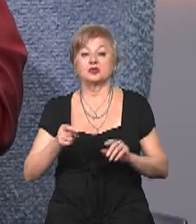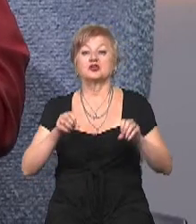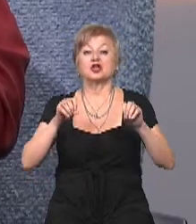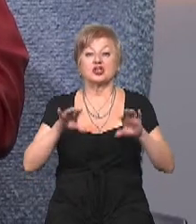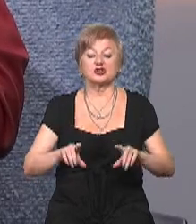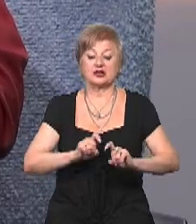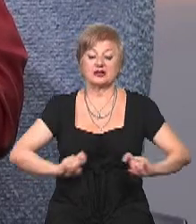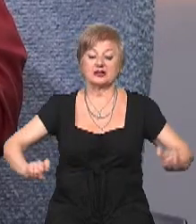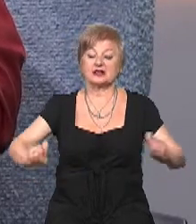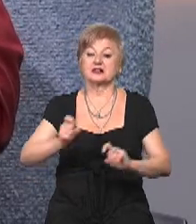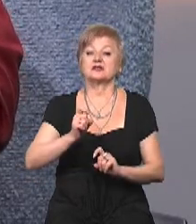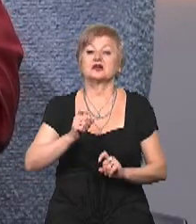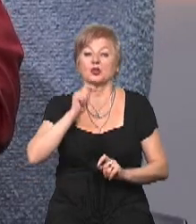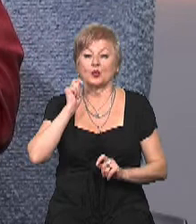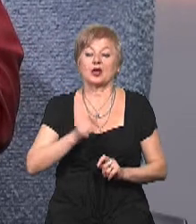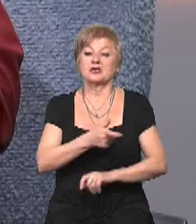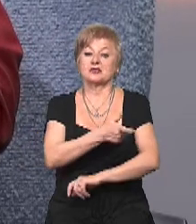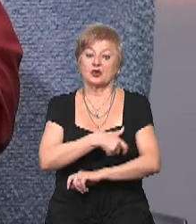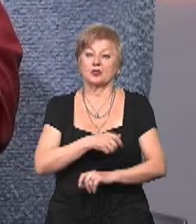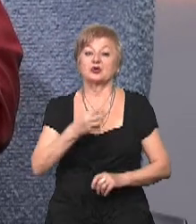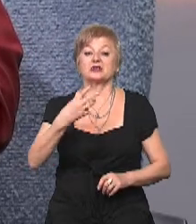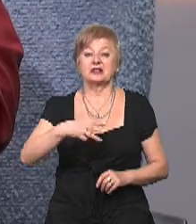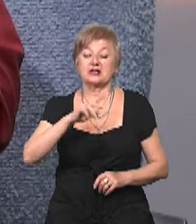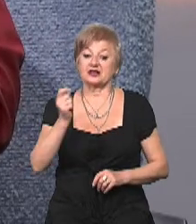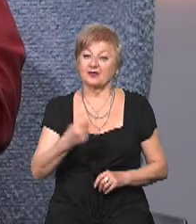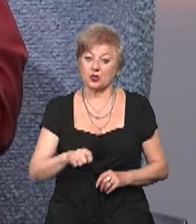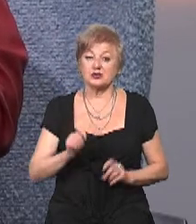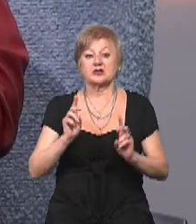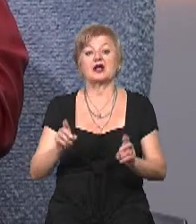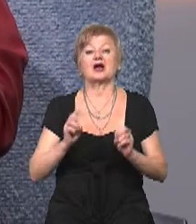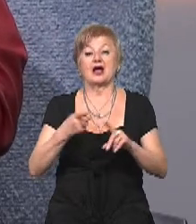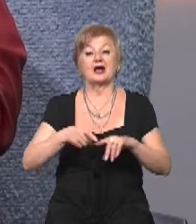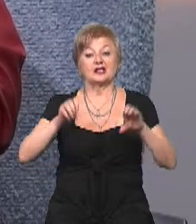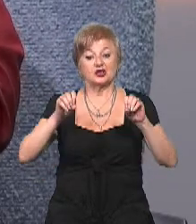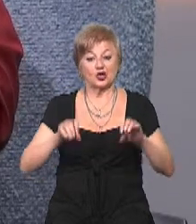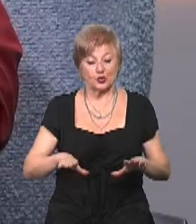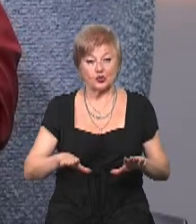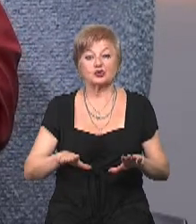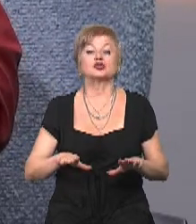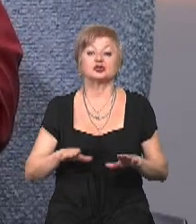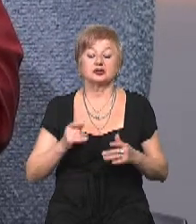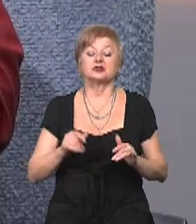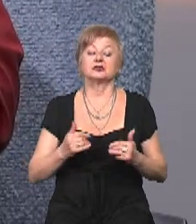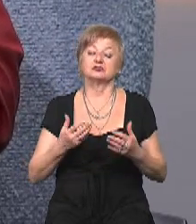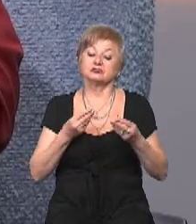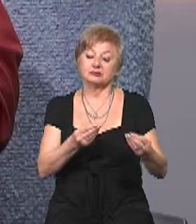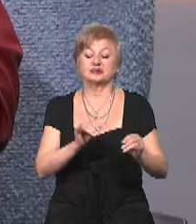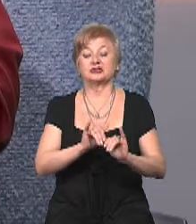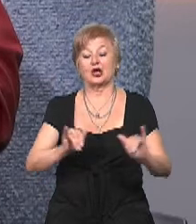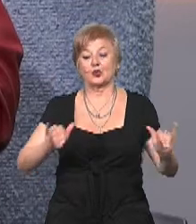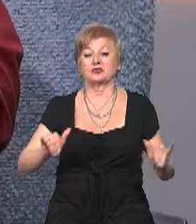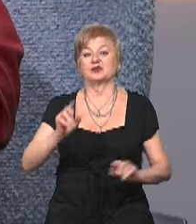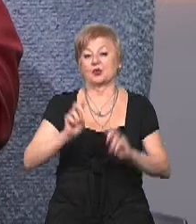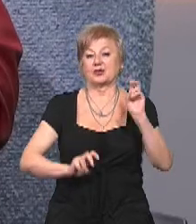на засіданні Нацкомісії ще 30 серпня. Як це рішення відіб'ється на розвитку промислових підприємств